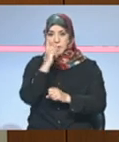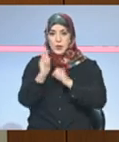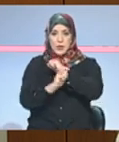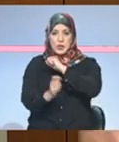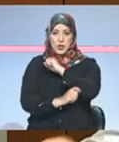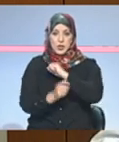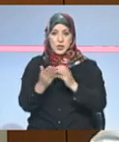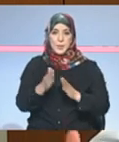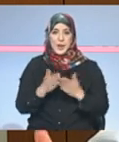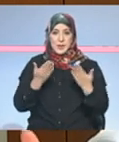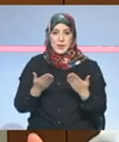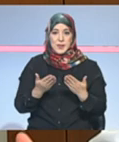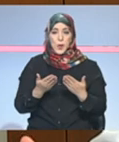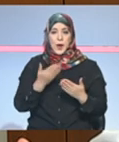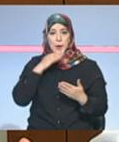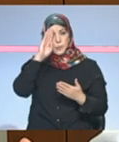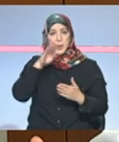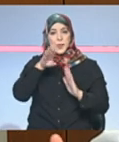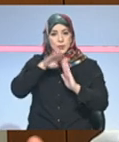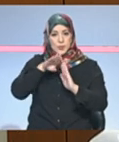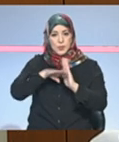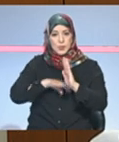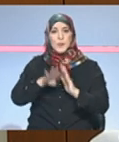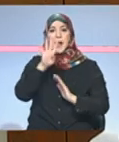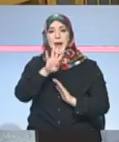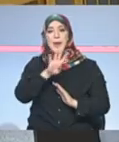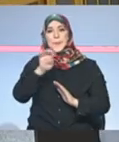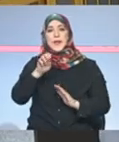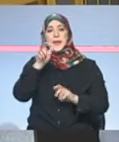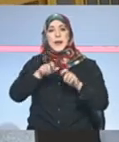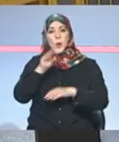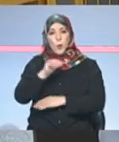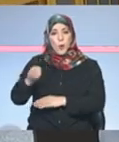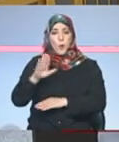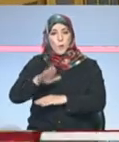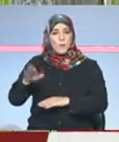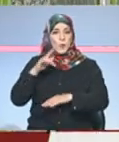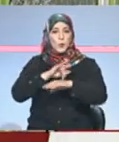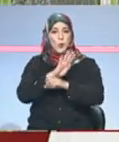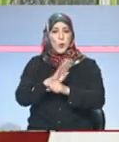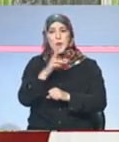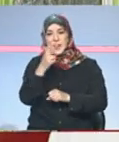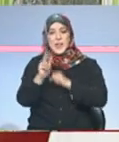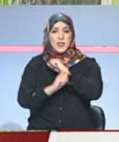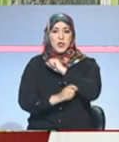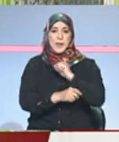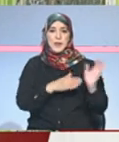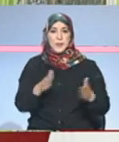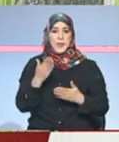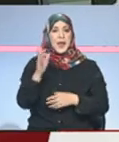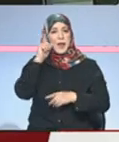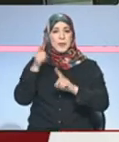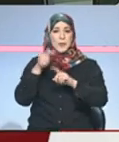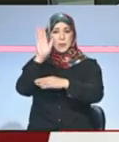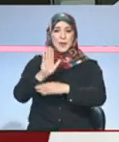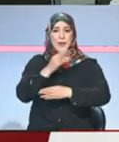والجويلية، التويكا 40 حالة أبابري في 3 جمعات. وأكدت محادثتنا ضرورة حماية الرضع والولدان